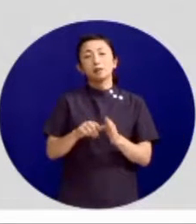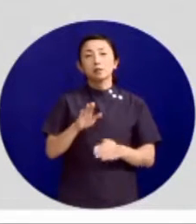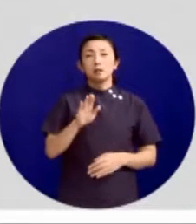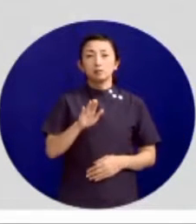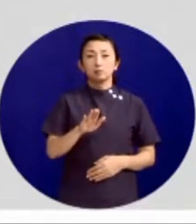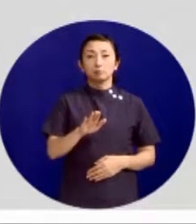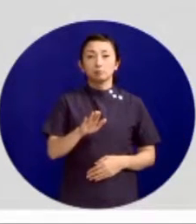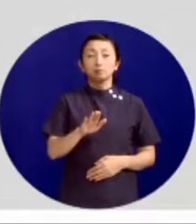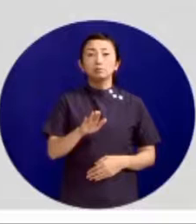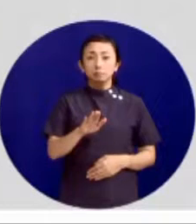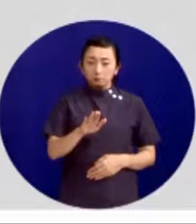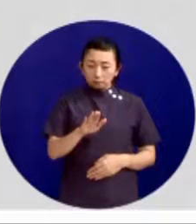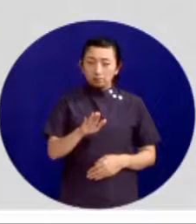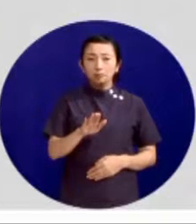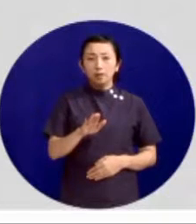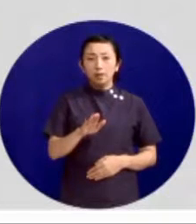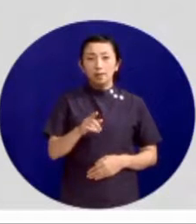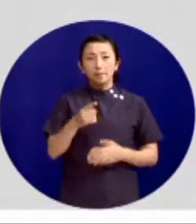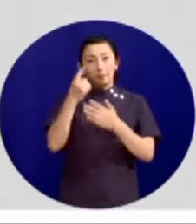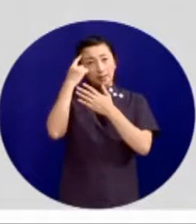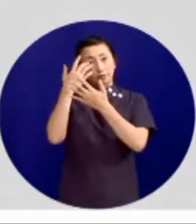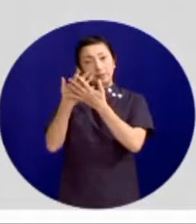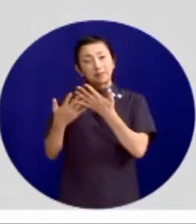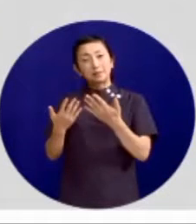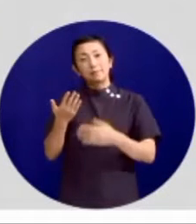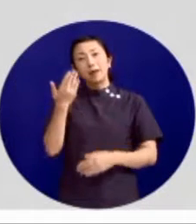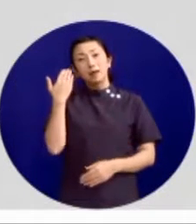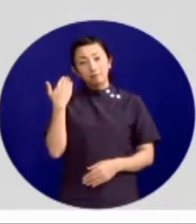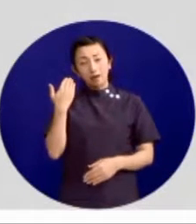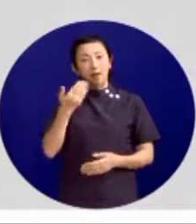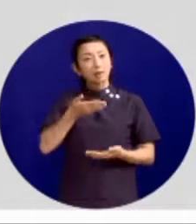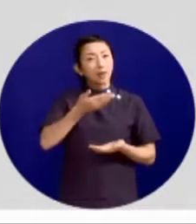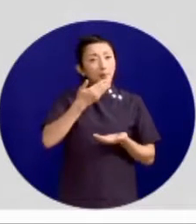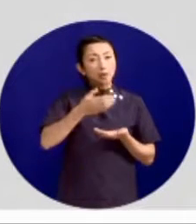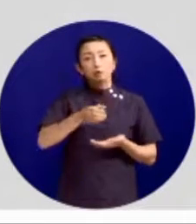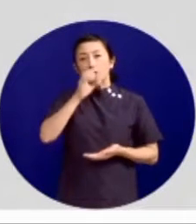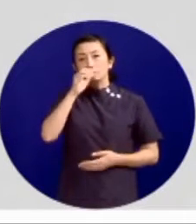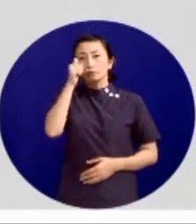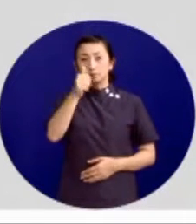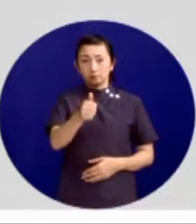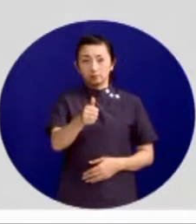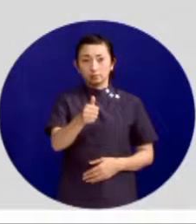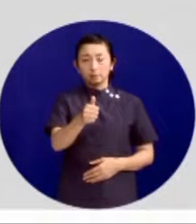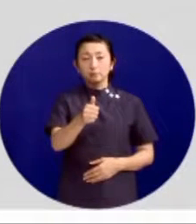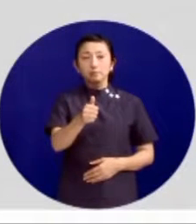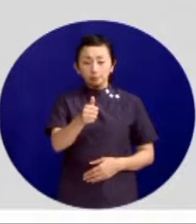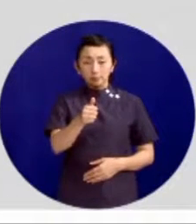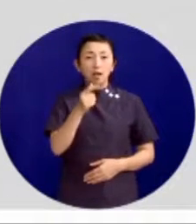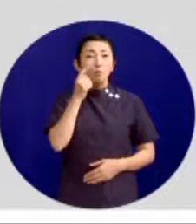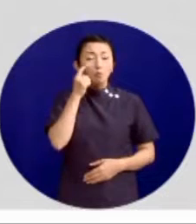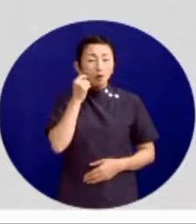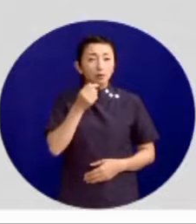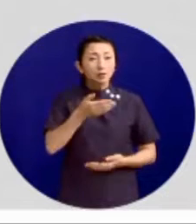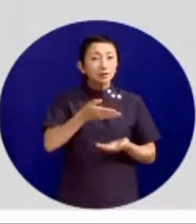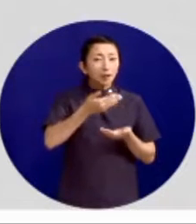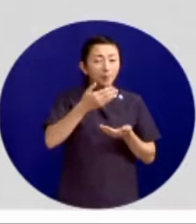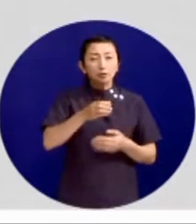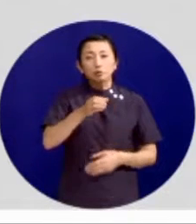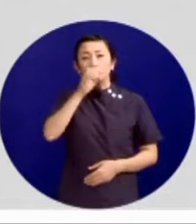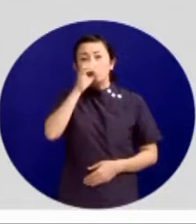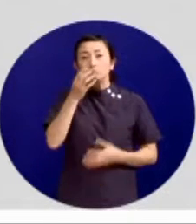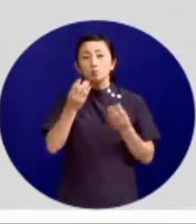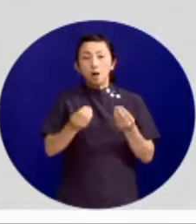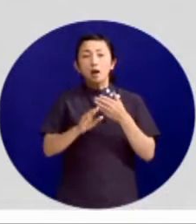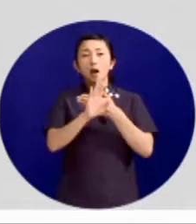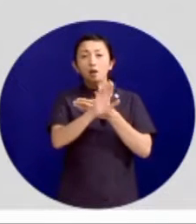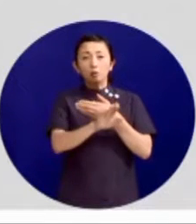、麻酔前の一定時間は食べたり飲んだりしないことが重要です。厳しいようですが、守れない